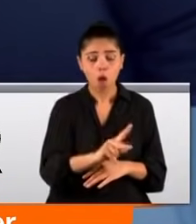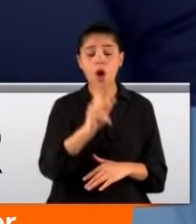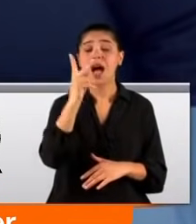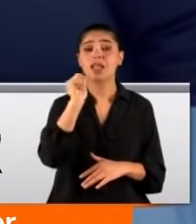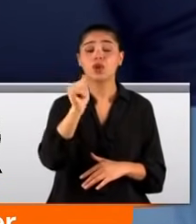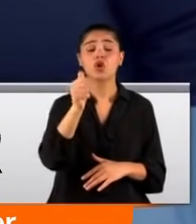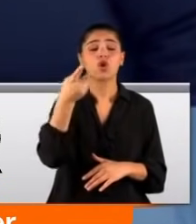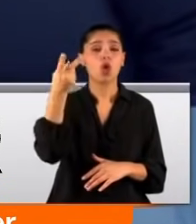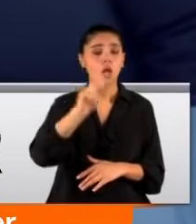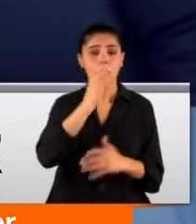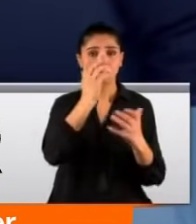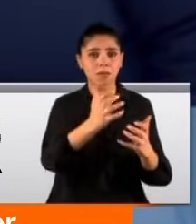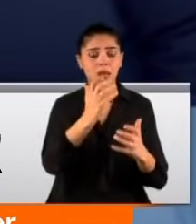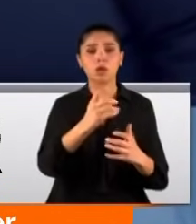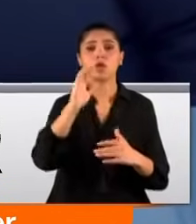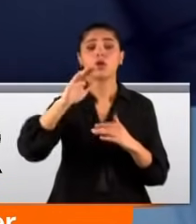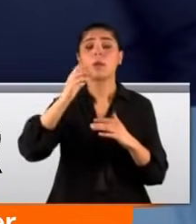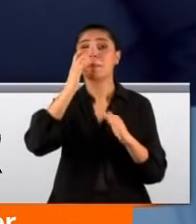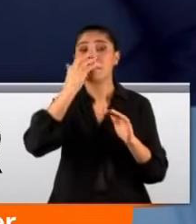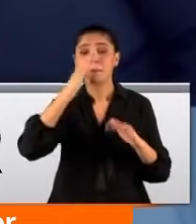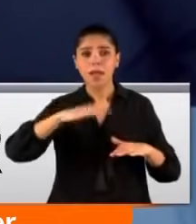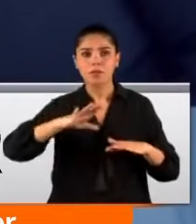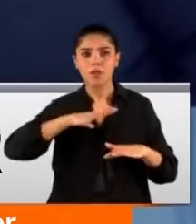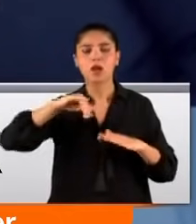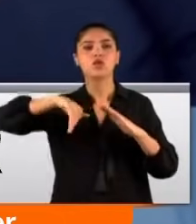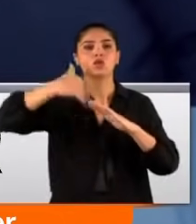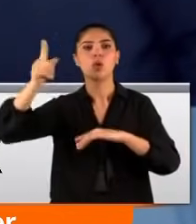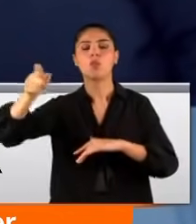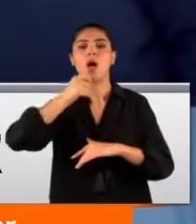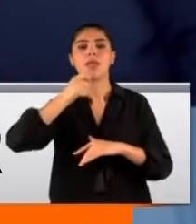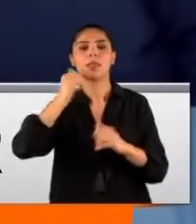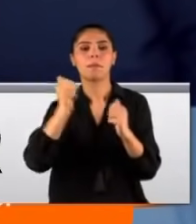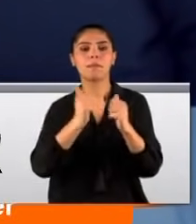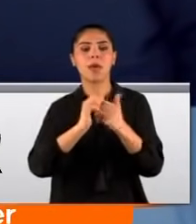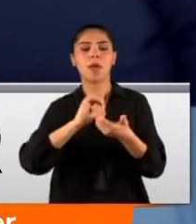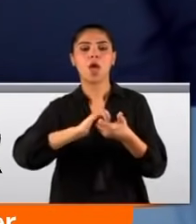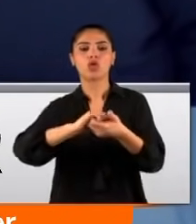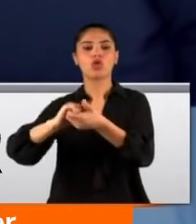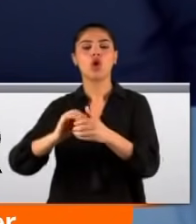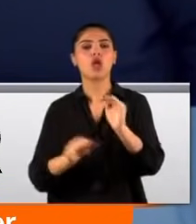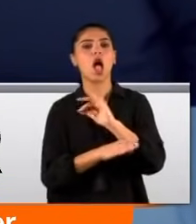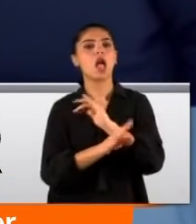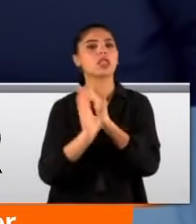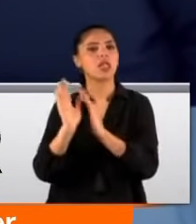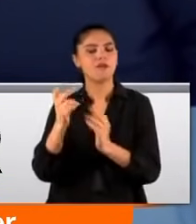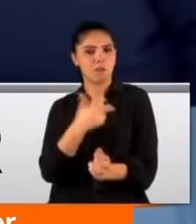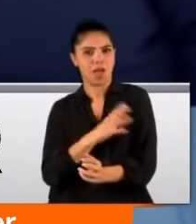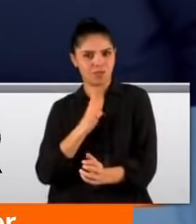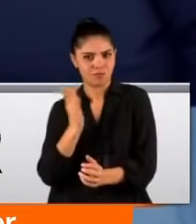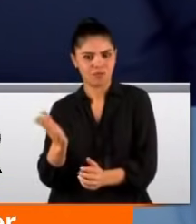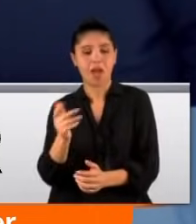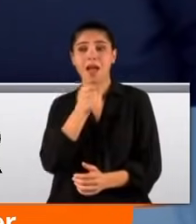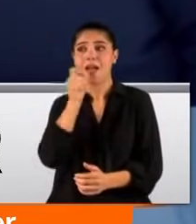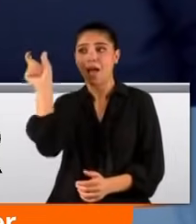anlatıyorsun. Sonra o adamı nereye gömdüyseniz gömüyorsunuz. Sen bu adamla dost hayatı yaşamaya devam ediyorsun. Ne zaman